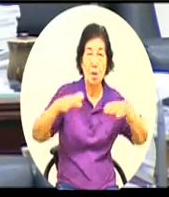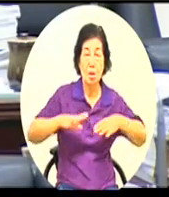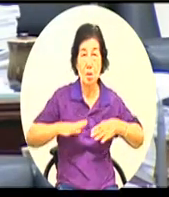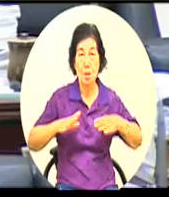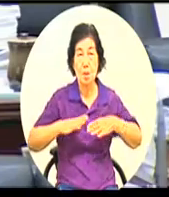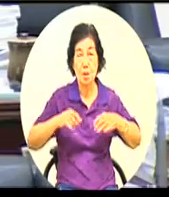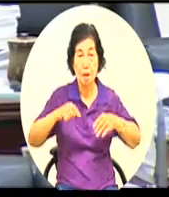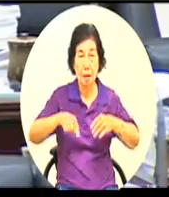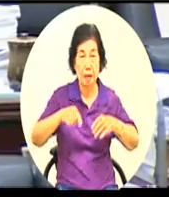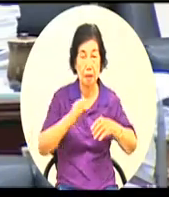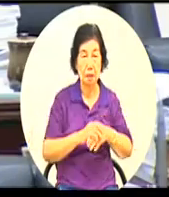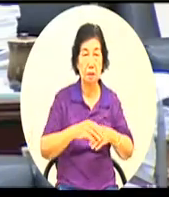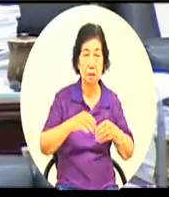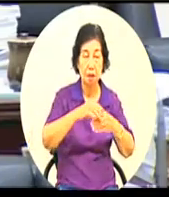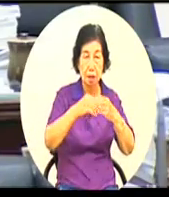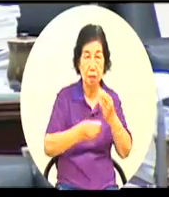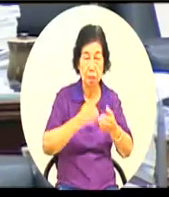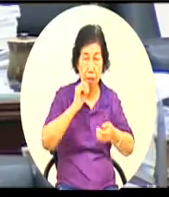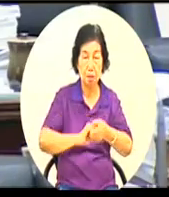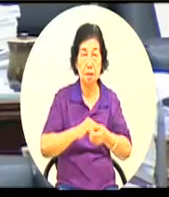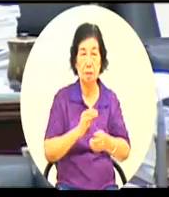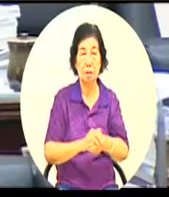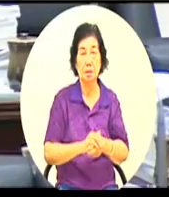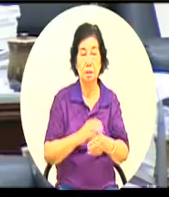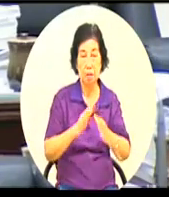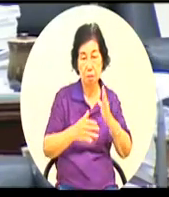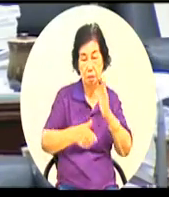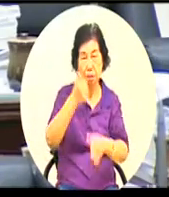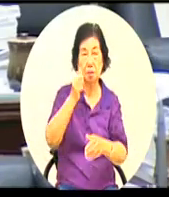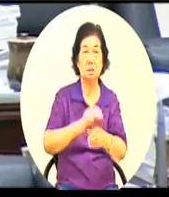陈大市长，你嘛是第一名。